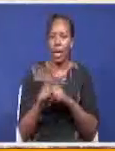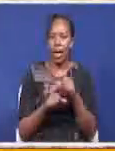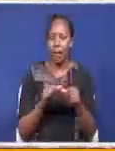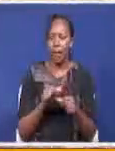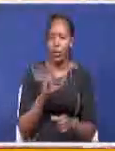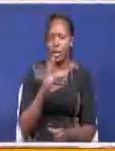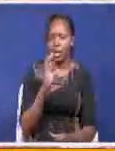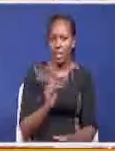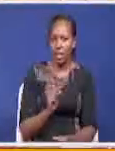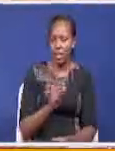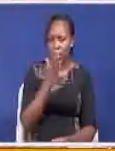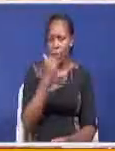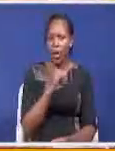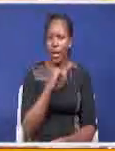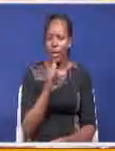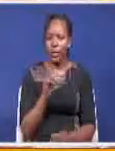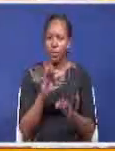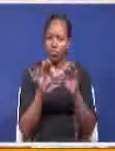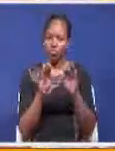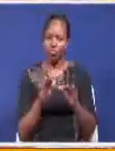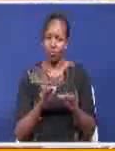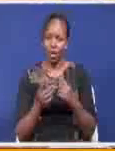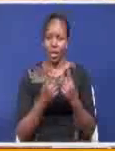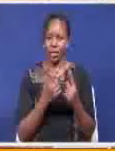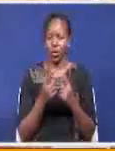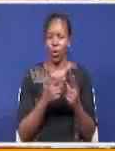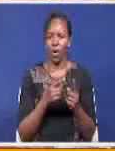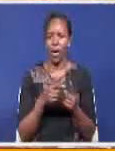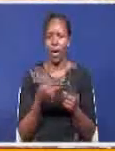mwara mtu mpora kwa biyao kwa anu wa Kithurwa Kindiki. Kwa etire Kithure.